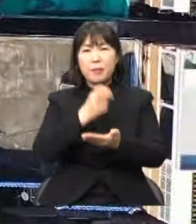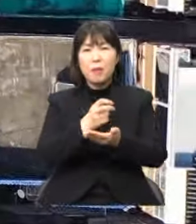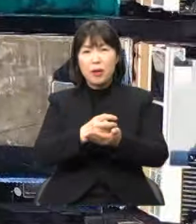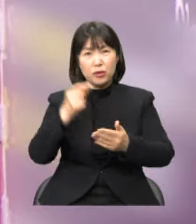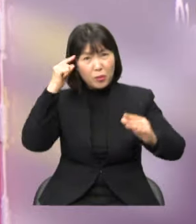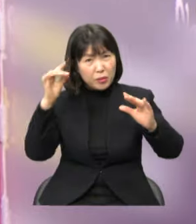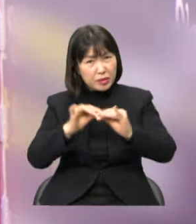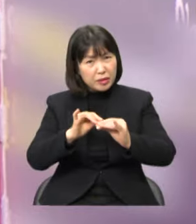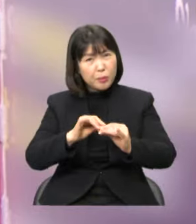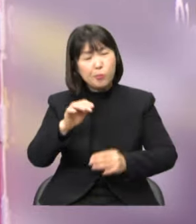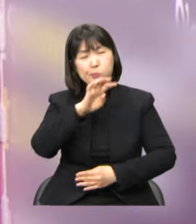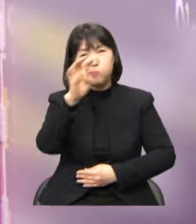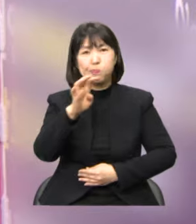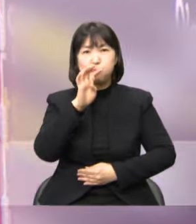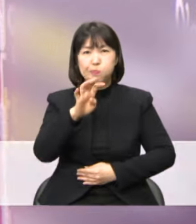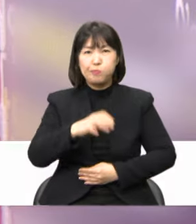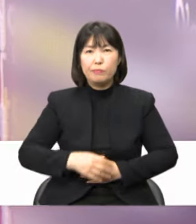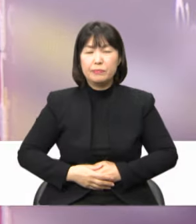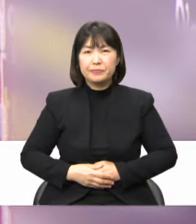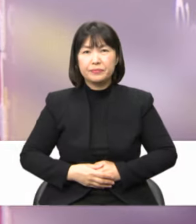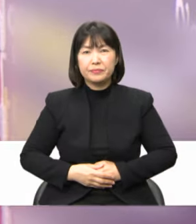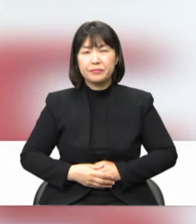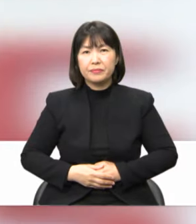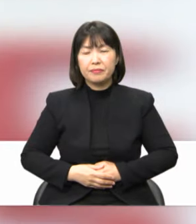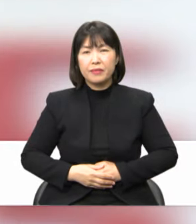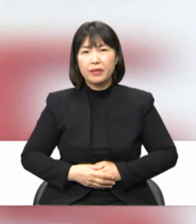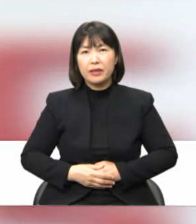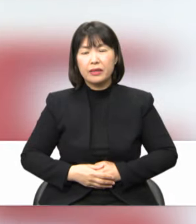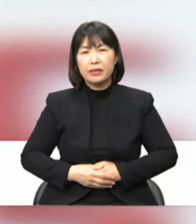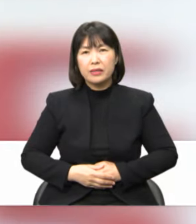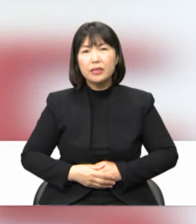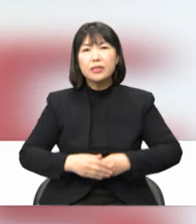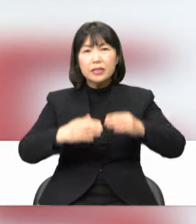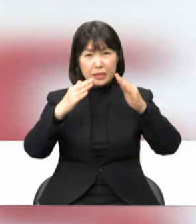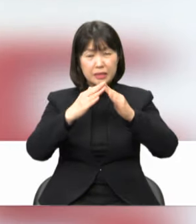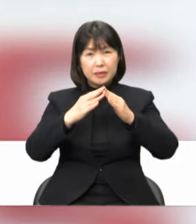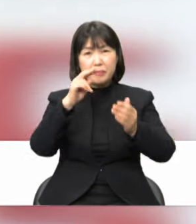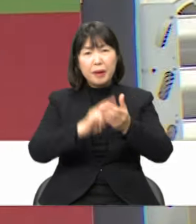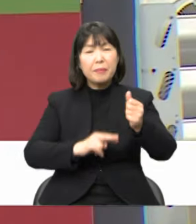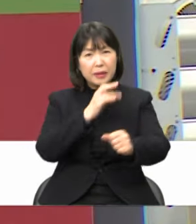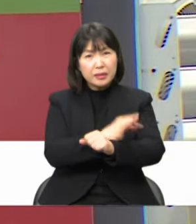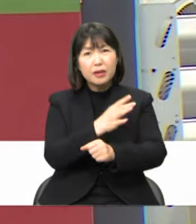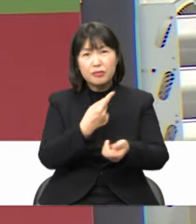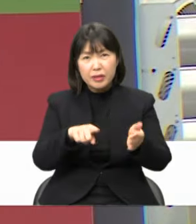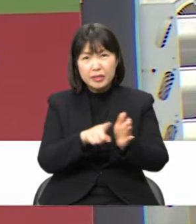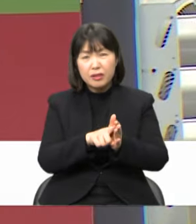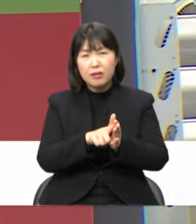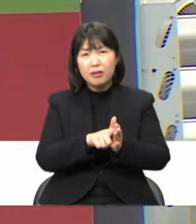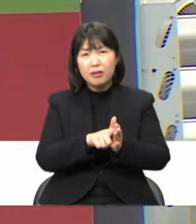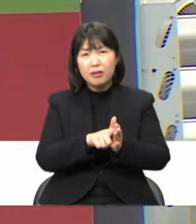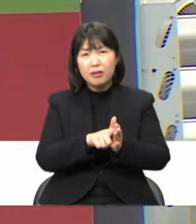시각입니다 그럼에도 부동산 전문가들은 주택공급 확대를 위해 제초법 개선 등 각적인 논의가 계속